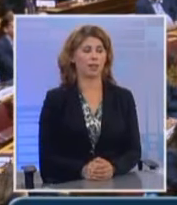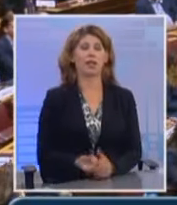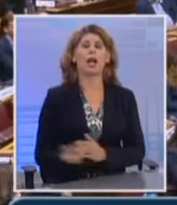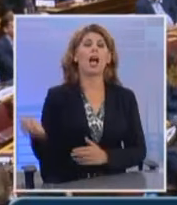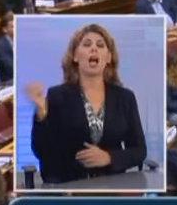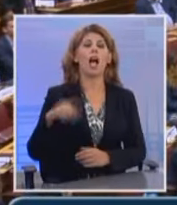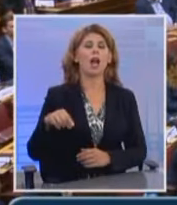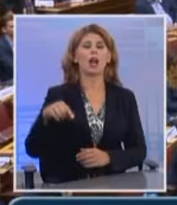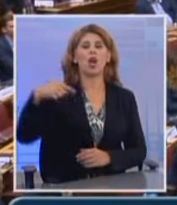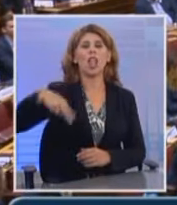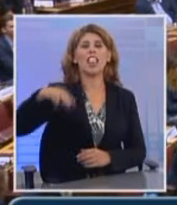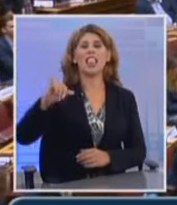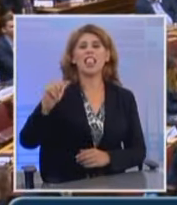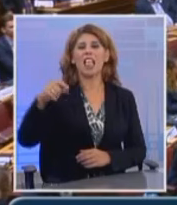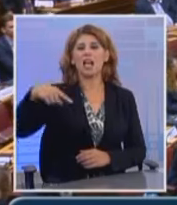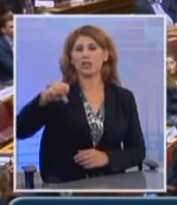Κελιάτσος Πέτρος.